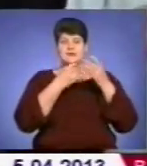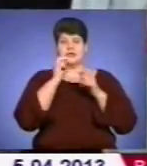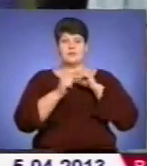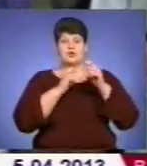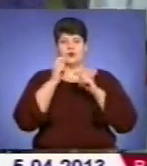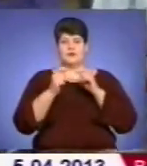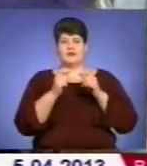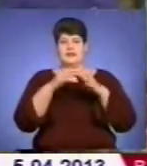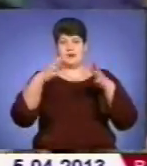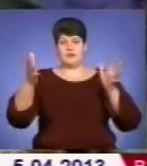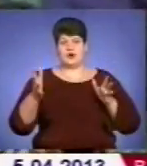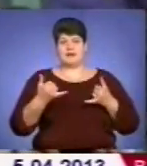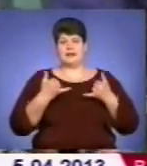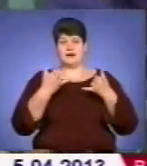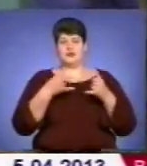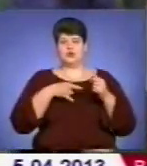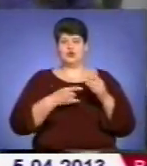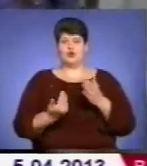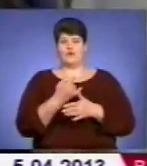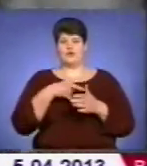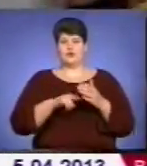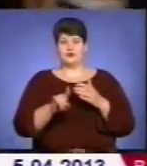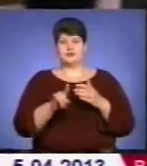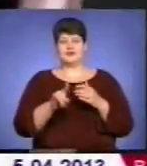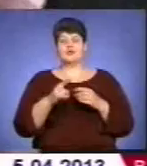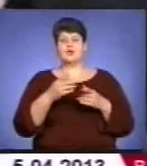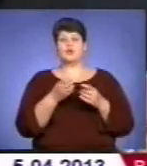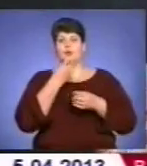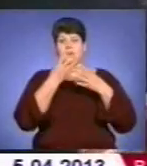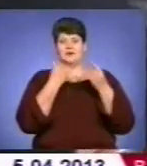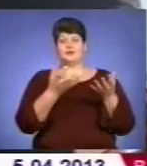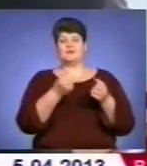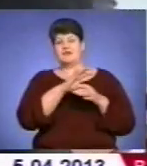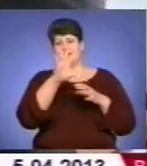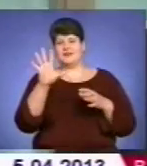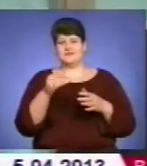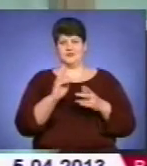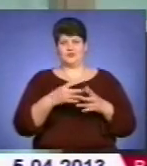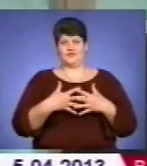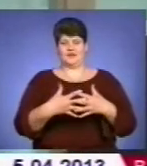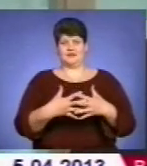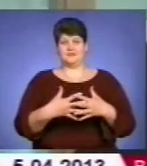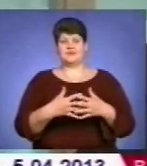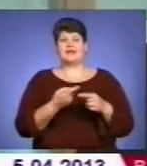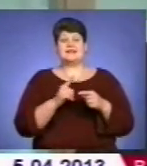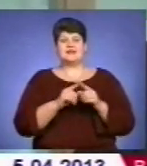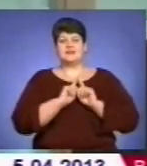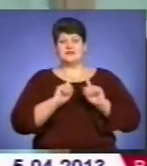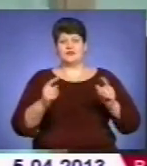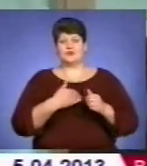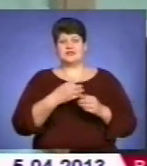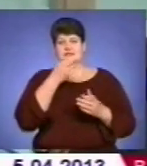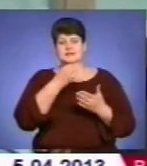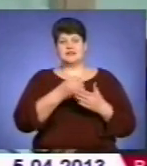подарункові набори для новонароджених. Весняні тюльпани отримали усі жінки при надії. В цей день, звичайно, хочеться сказати слова